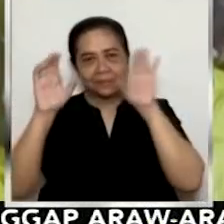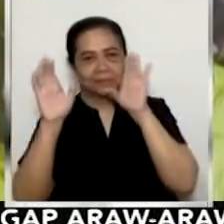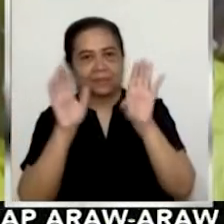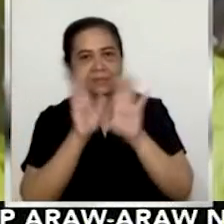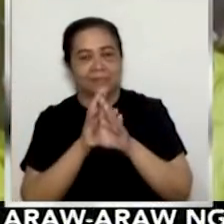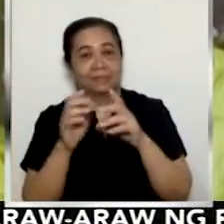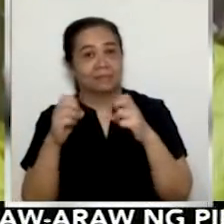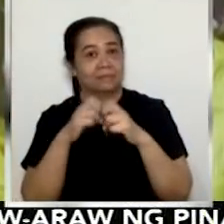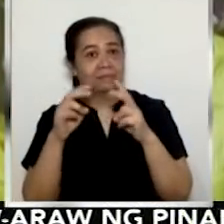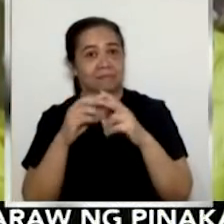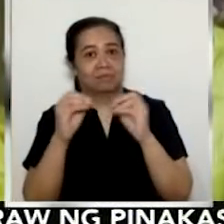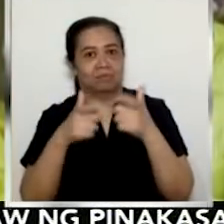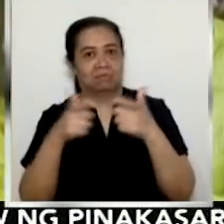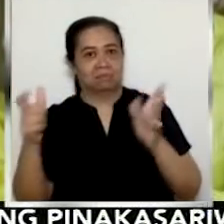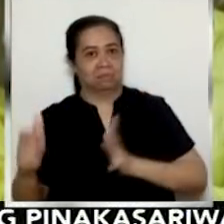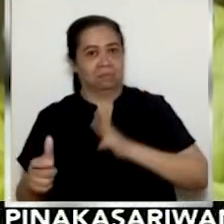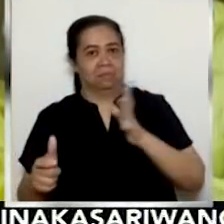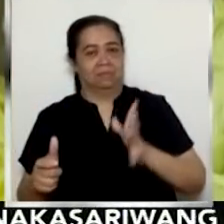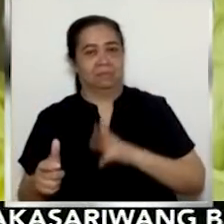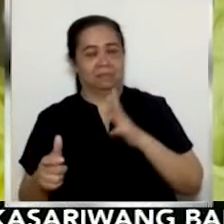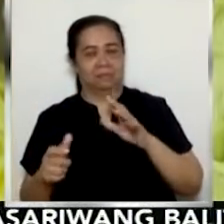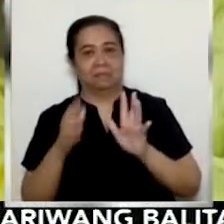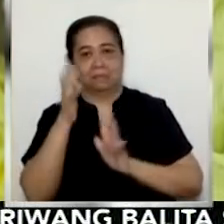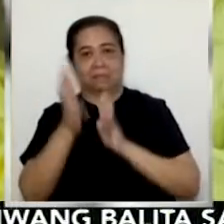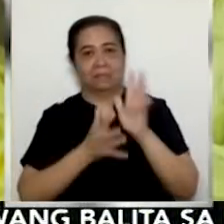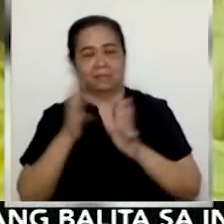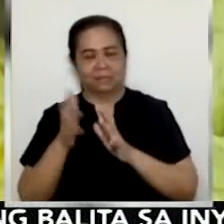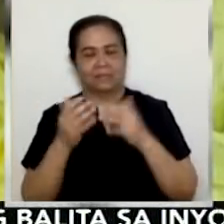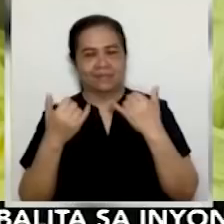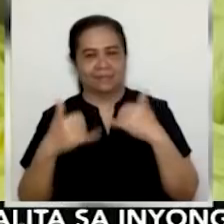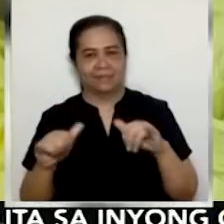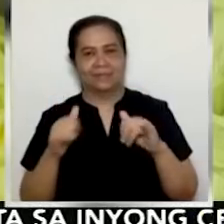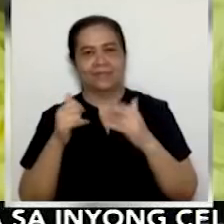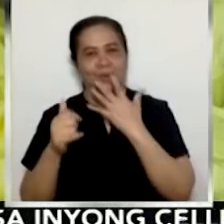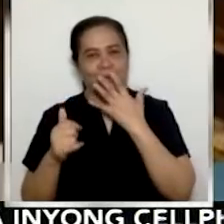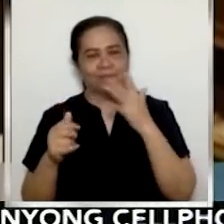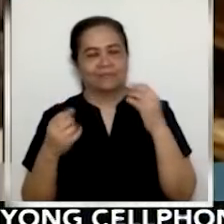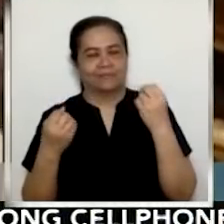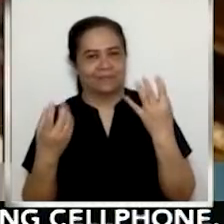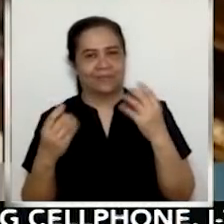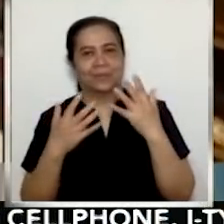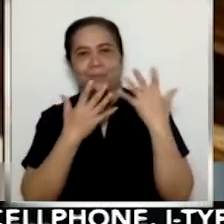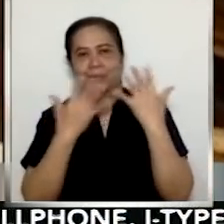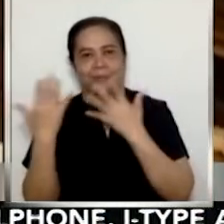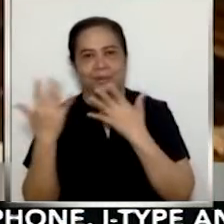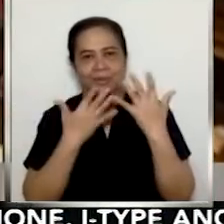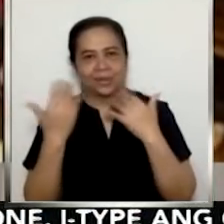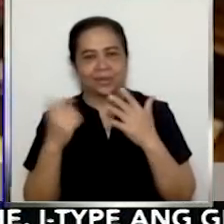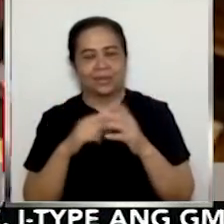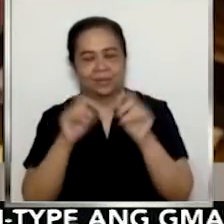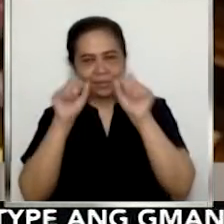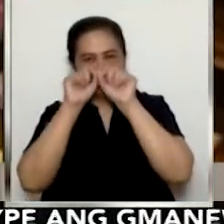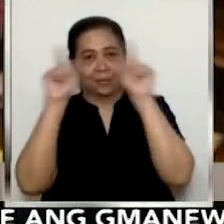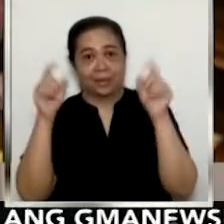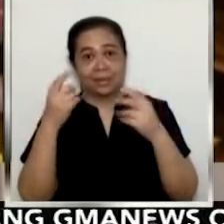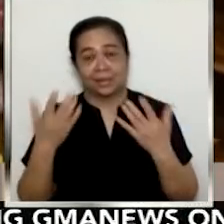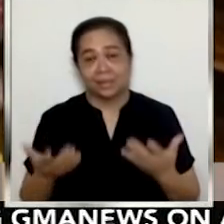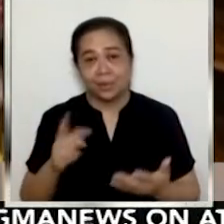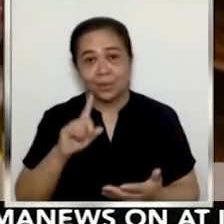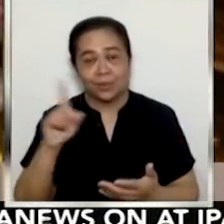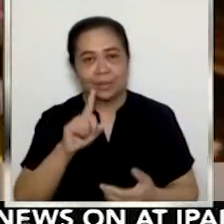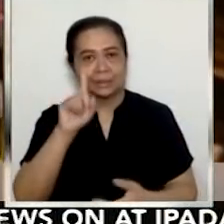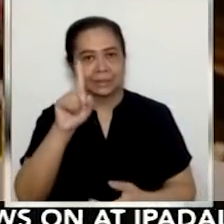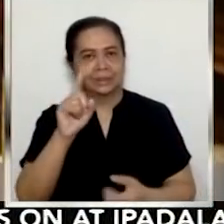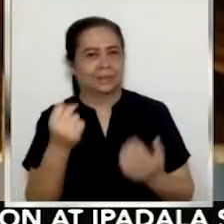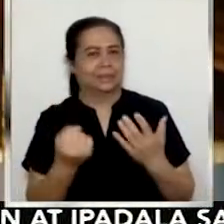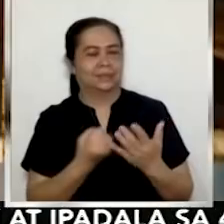walang engranding debut party, naging makulay pa rin ang kanyang birthday nang sorpresahin siya ng isang simpleng